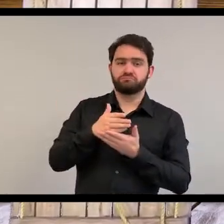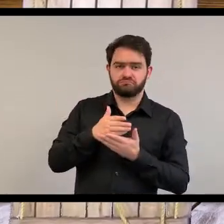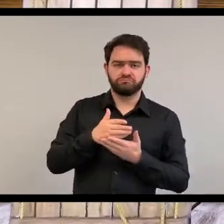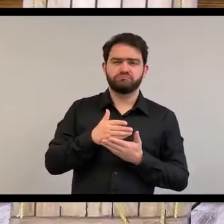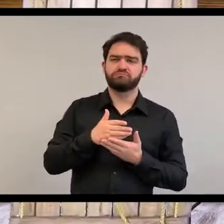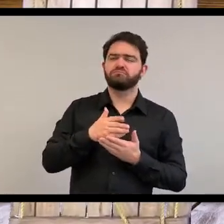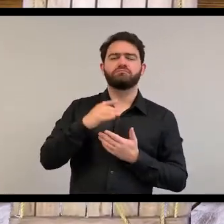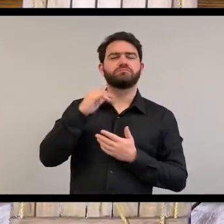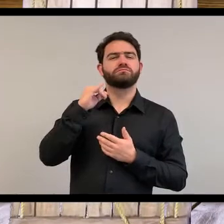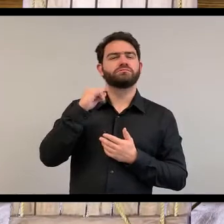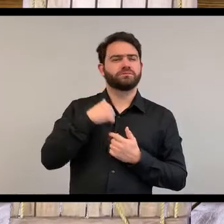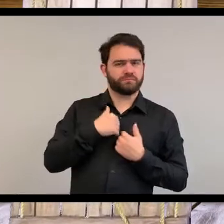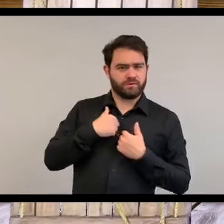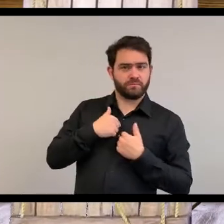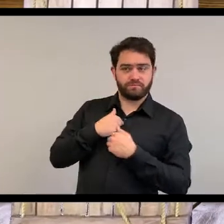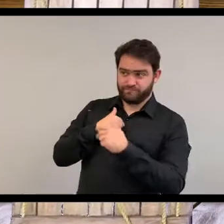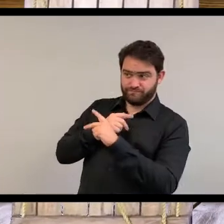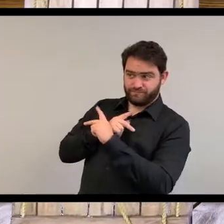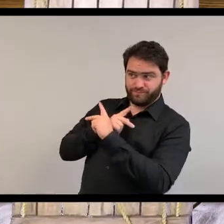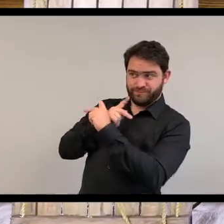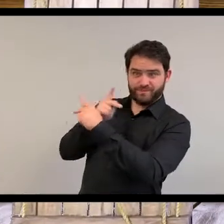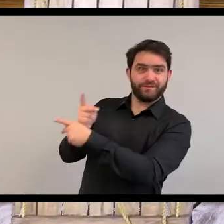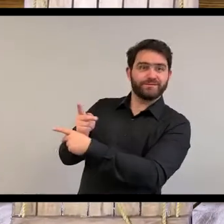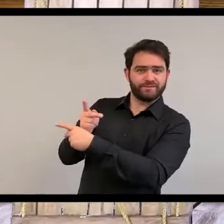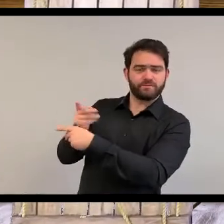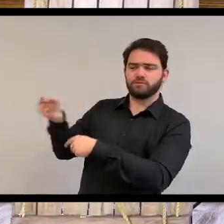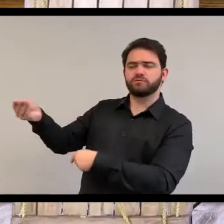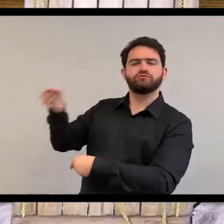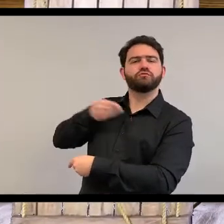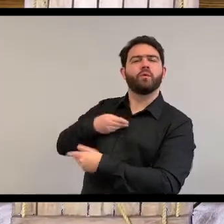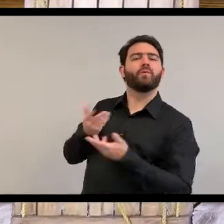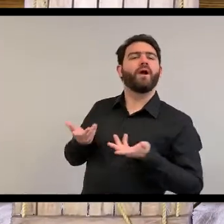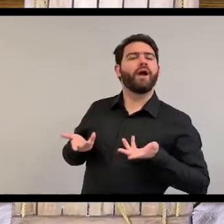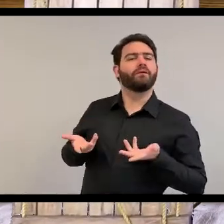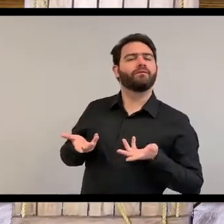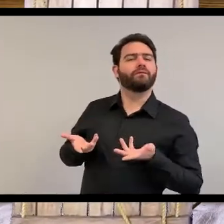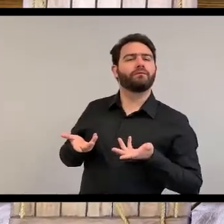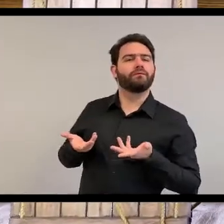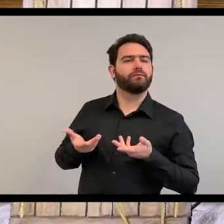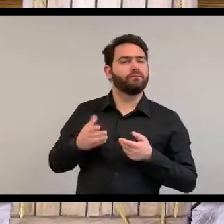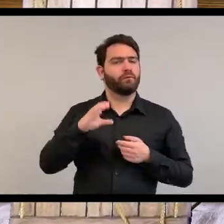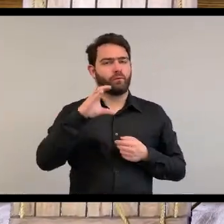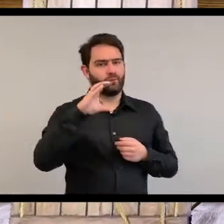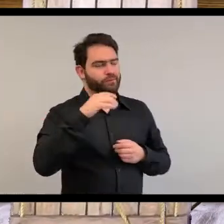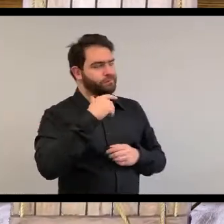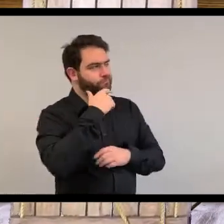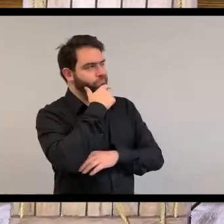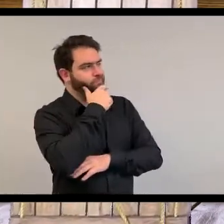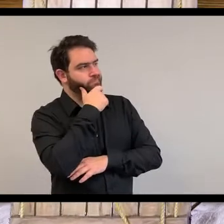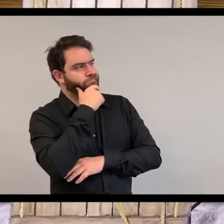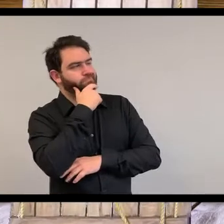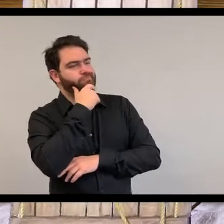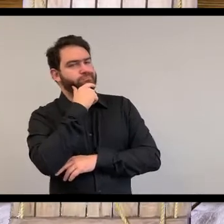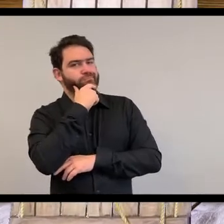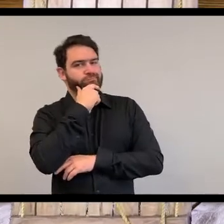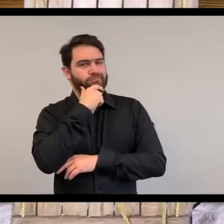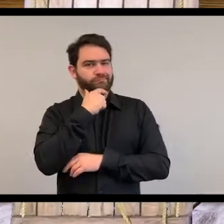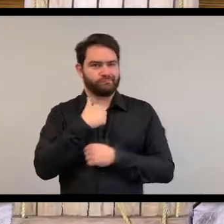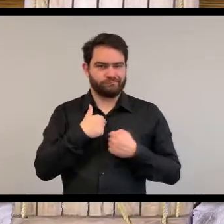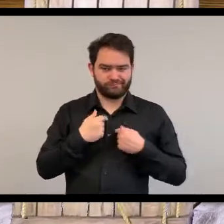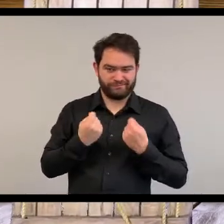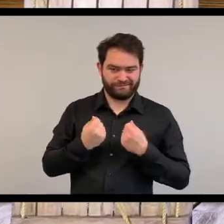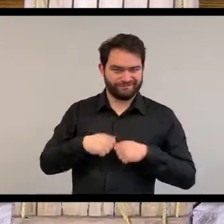bien alors, dans ce cas-là, l'échange, partage, je suis d'accord. Qu'il me donnerait-tu en échange pour l'utiliser?